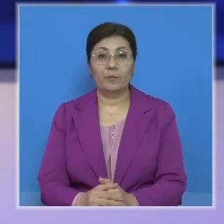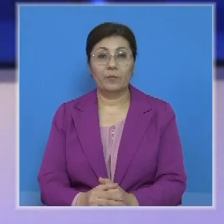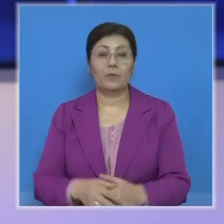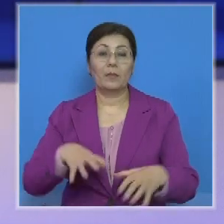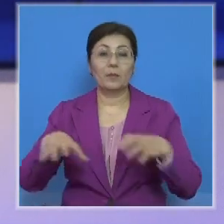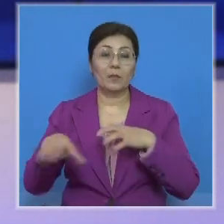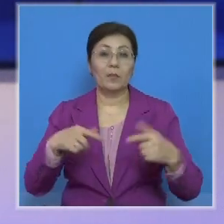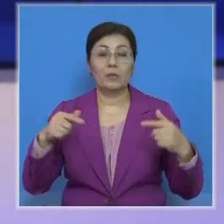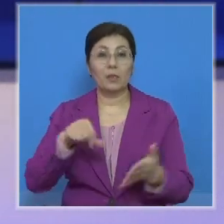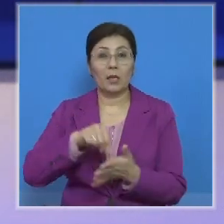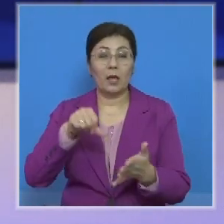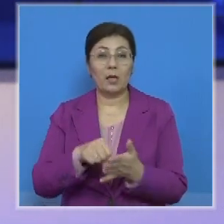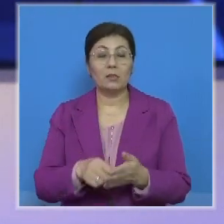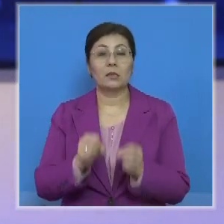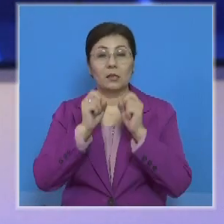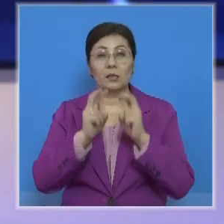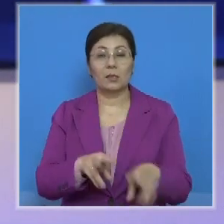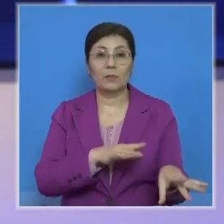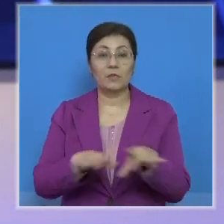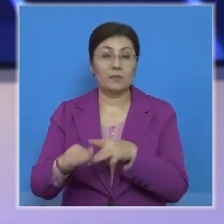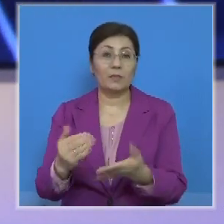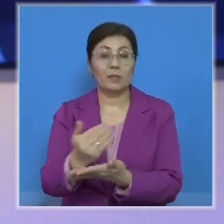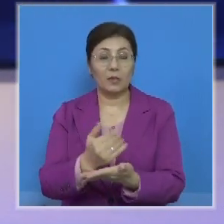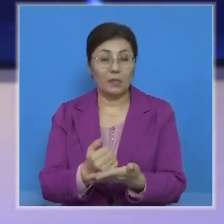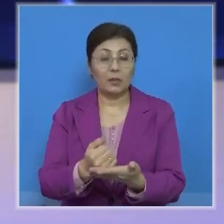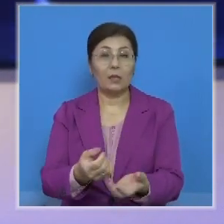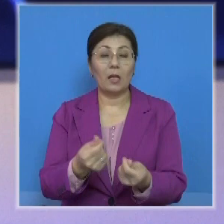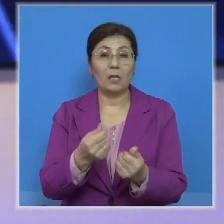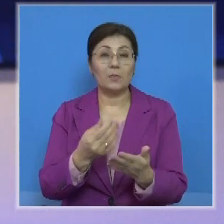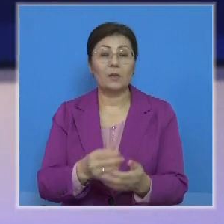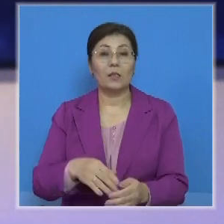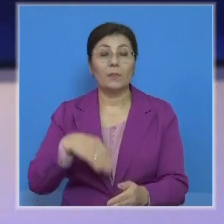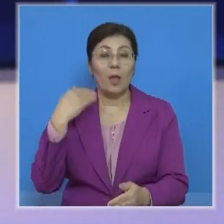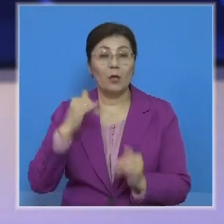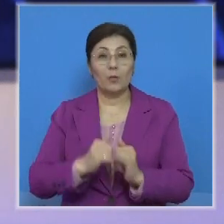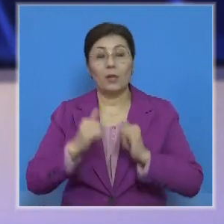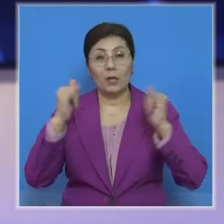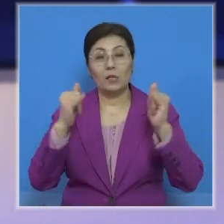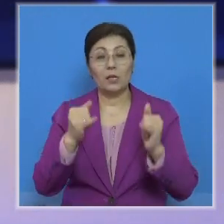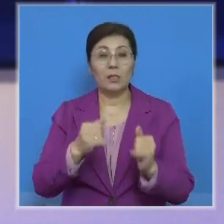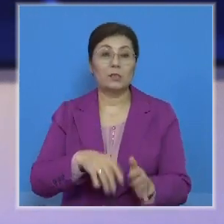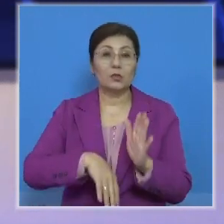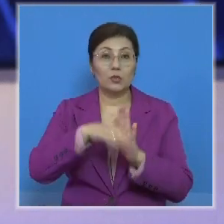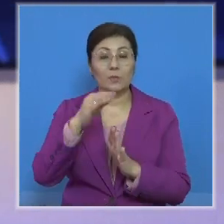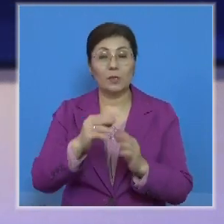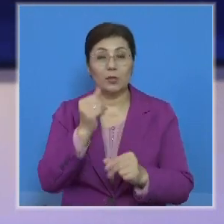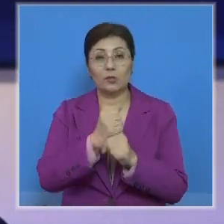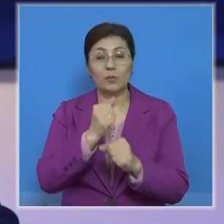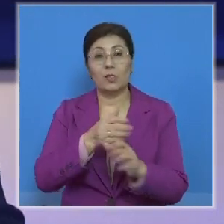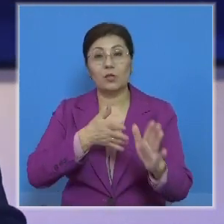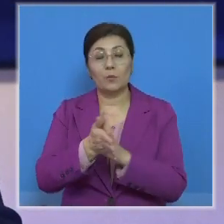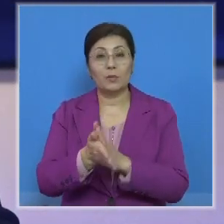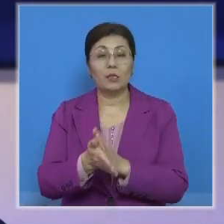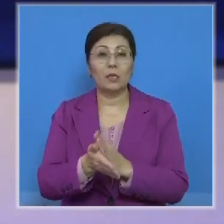Сыбайлас жемқорлыққа қатысты қылмыстық іс кезінде тәркіленген қаржы аймақтың инфрақұрылымын жақсартуға жұмсалады. Бұл бағыттағы жұмыстар басталып та